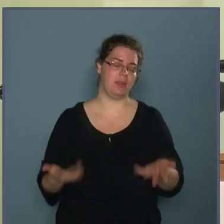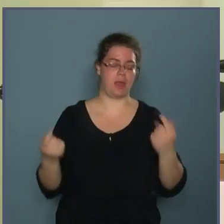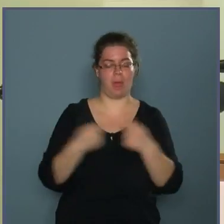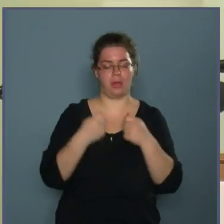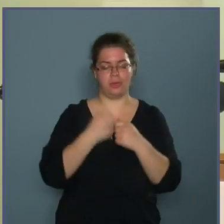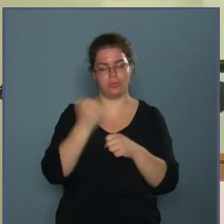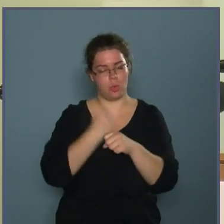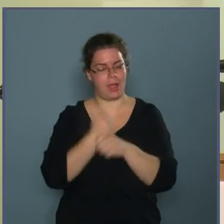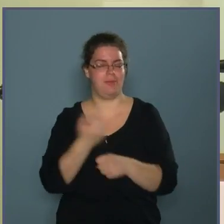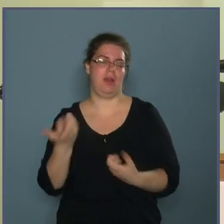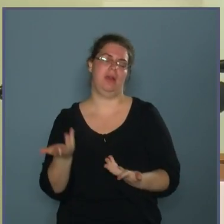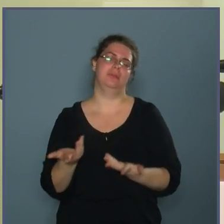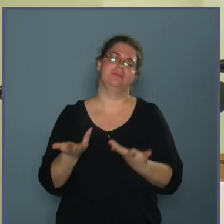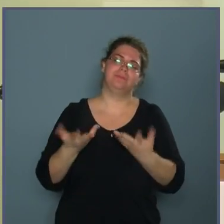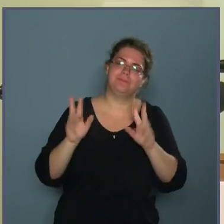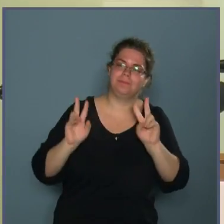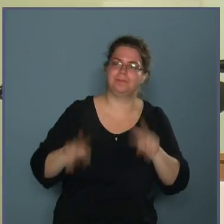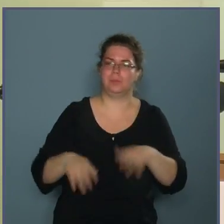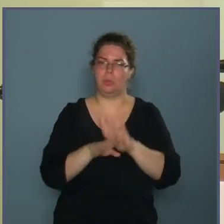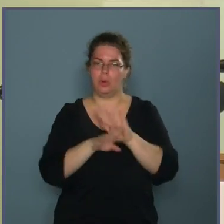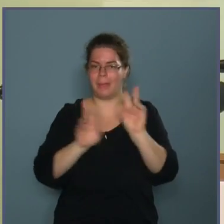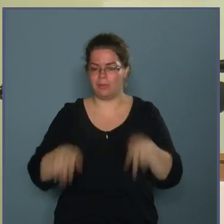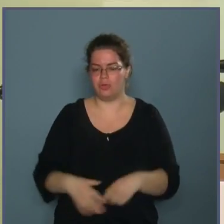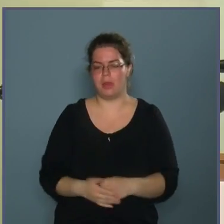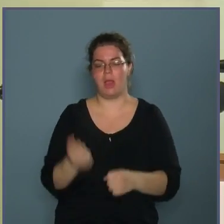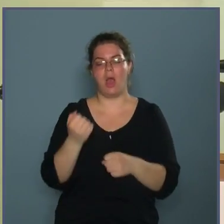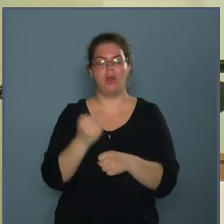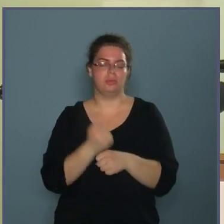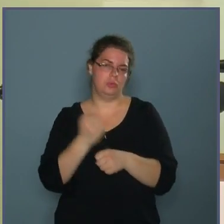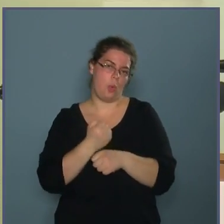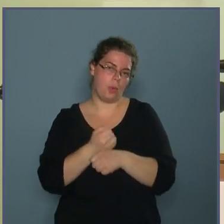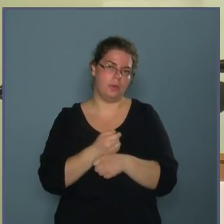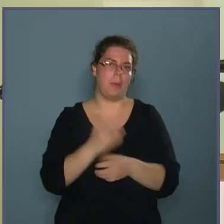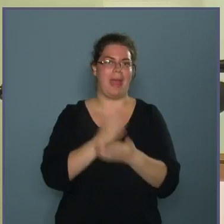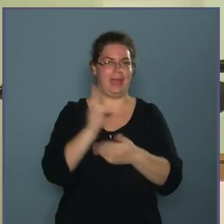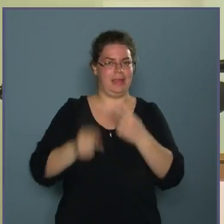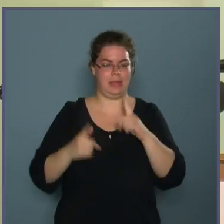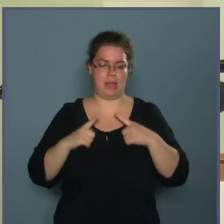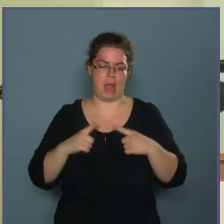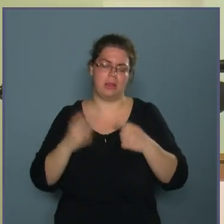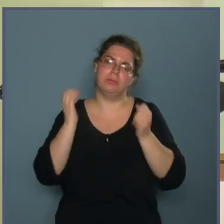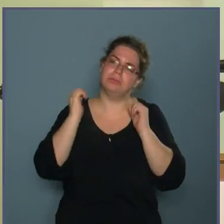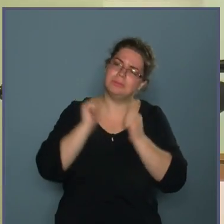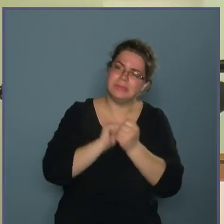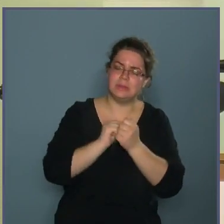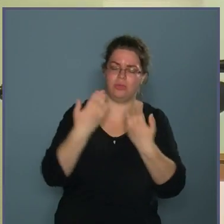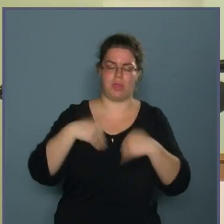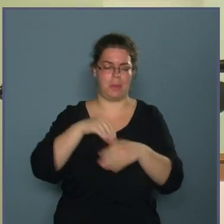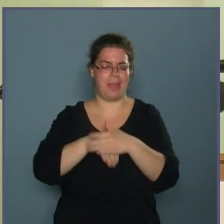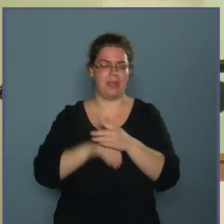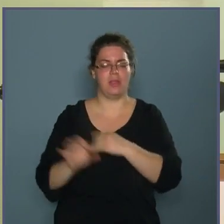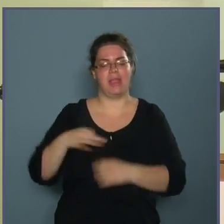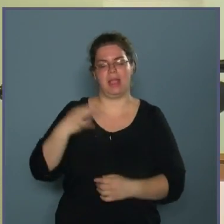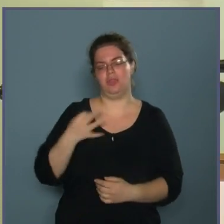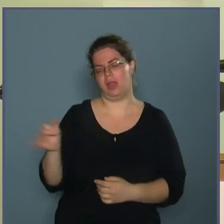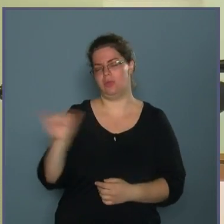munkával kidolgozott fejlesztési program megvalósítására a kórház dolgozói készen állnak. Biztos vagyok benne, hogy az Egészséges